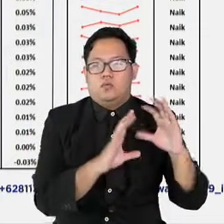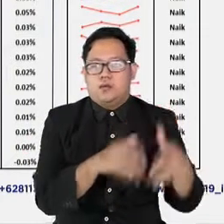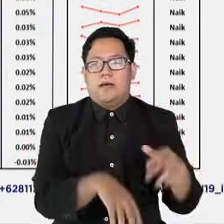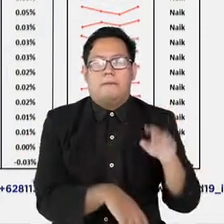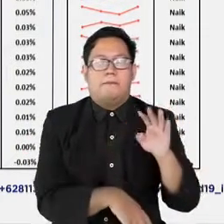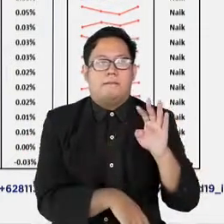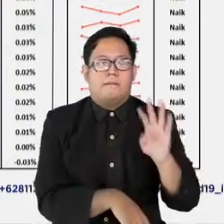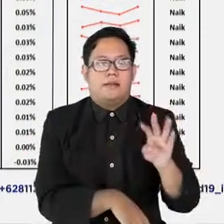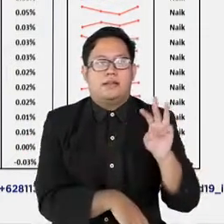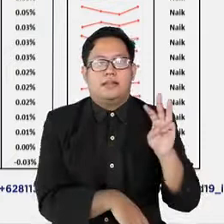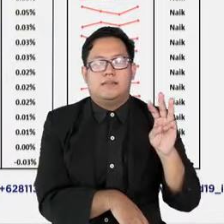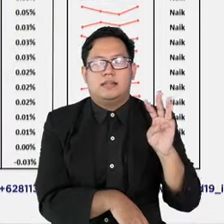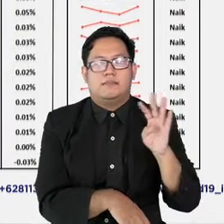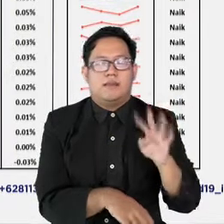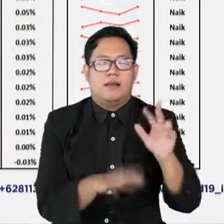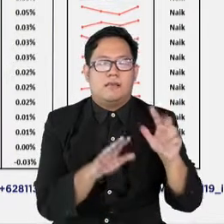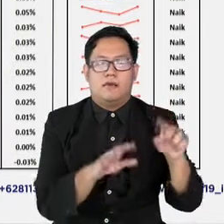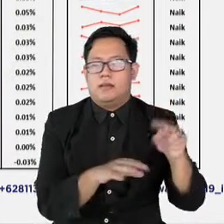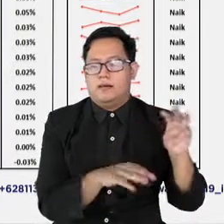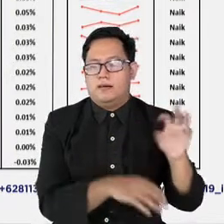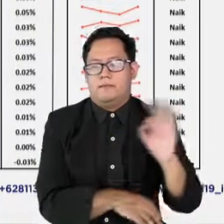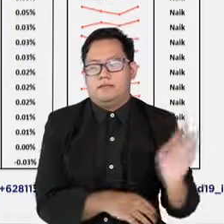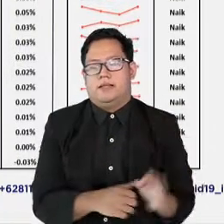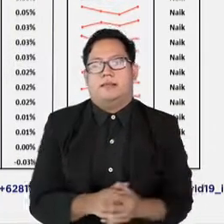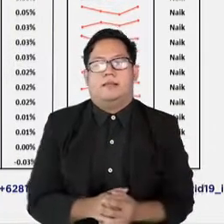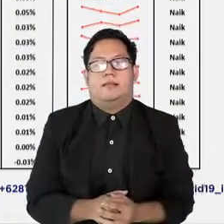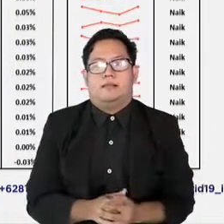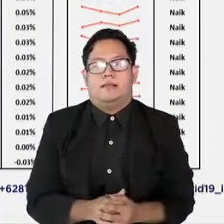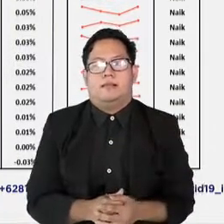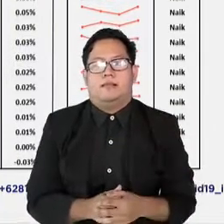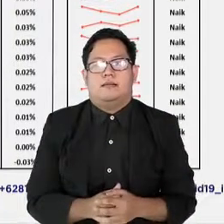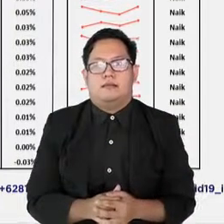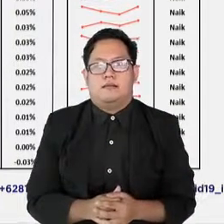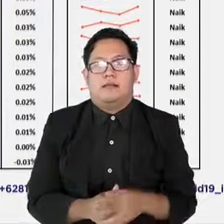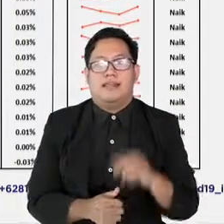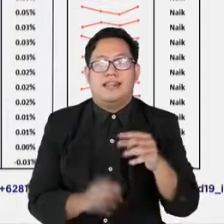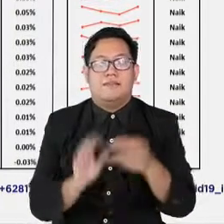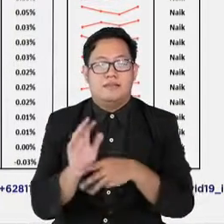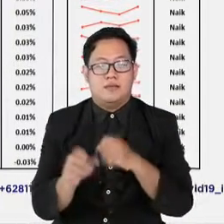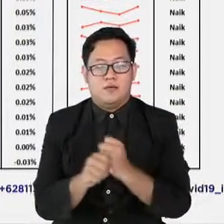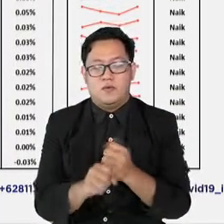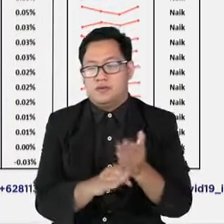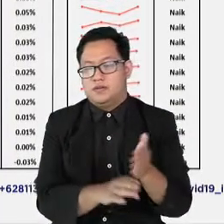cukup signifikan jika dibandingkan pada minggu sebelumnya dari